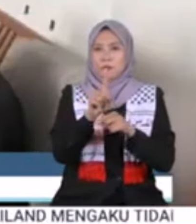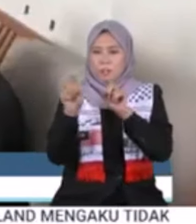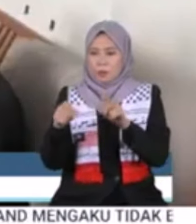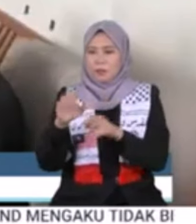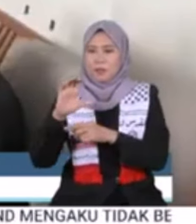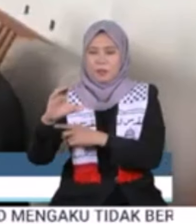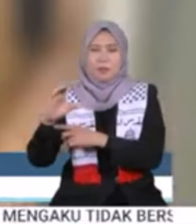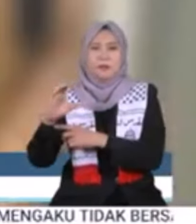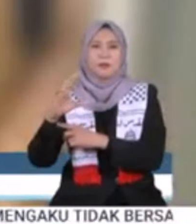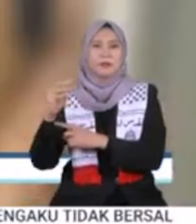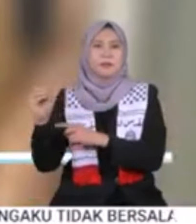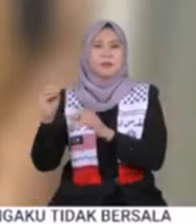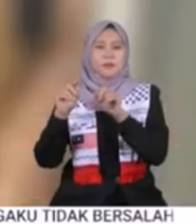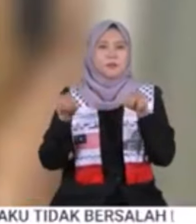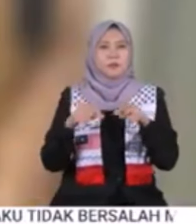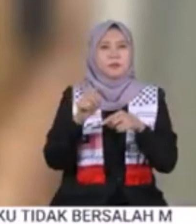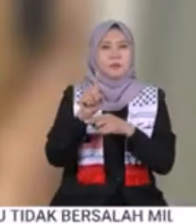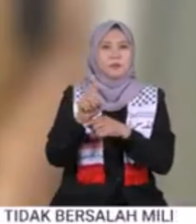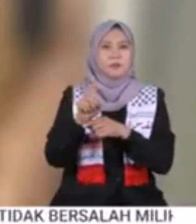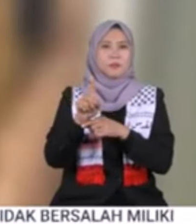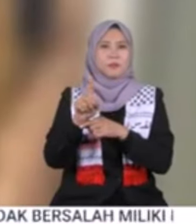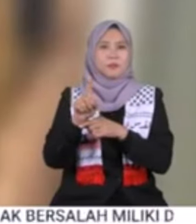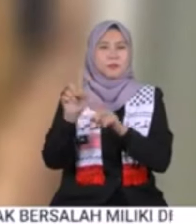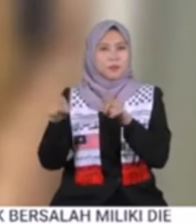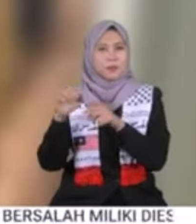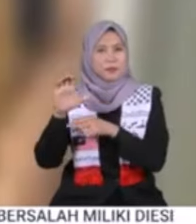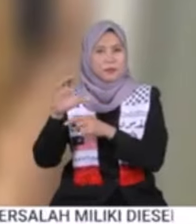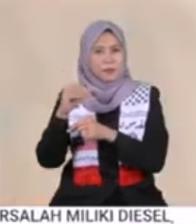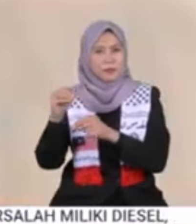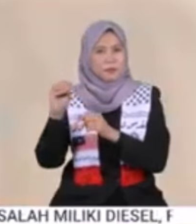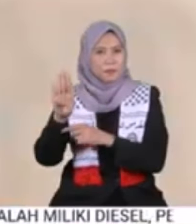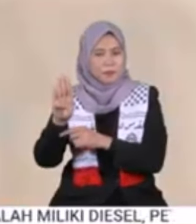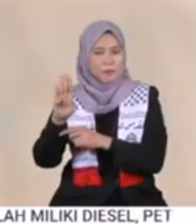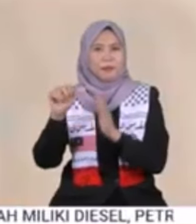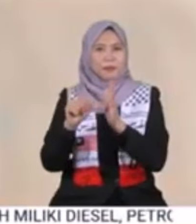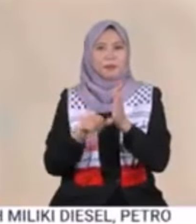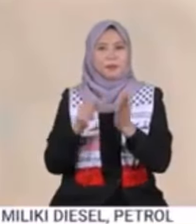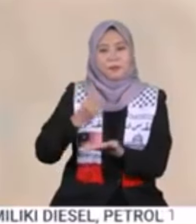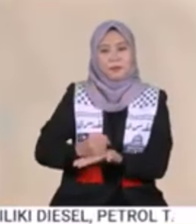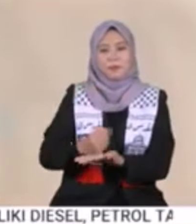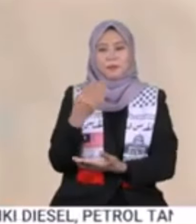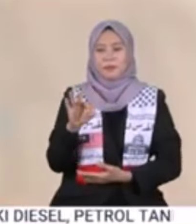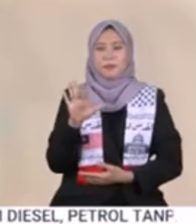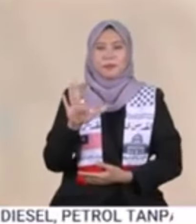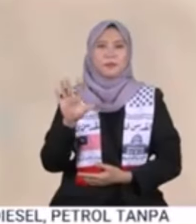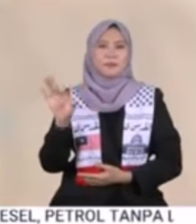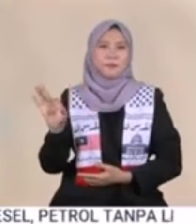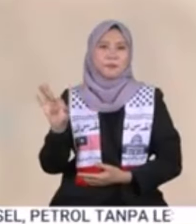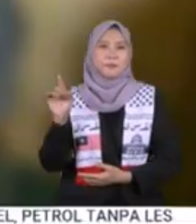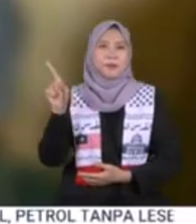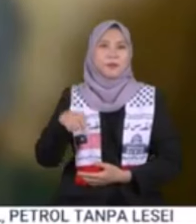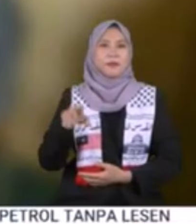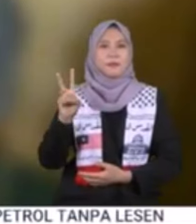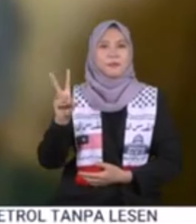Seksyen 15-1-C dan Seksyen 55B Akta Immigration 1959 Palang